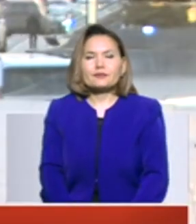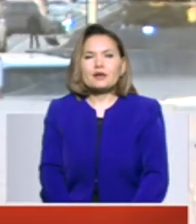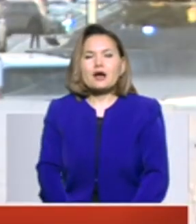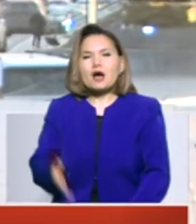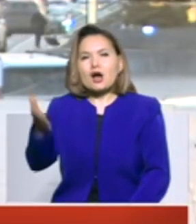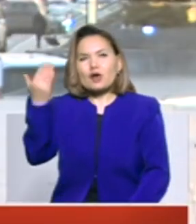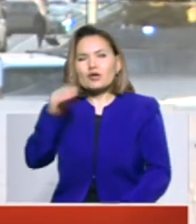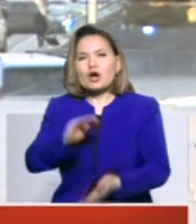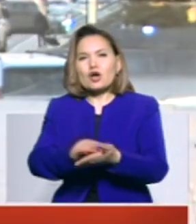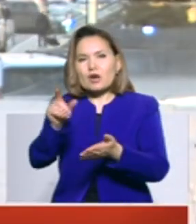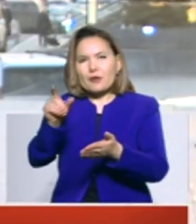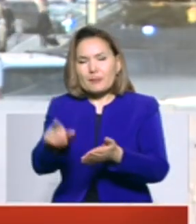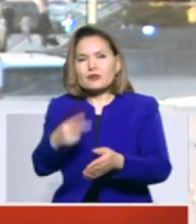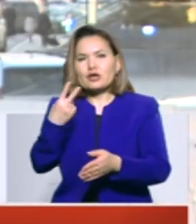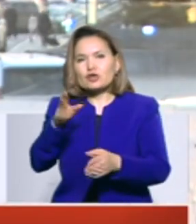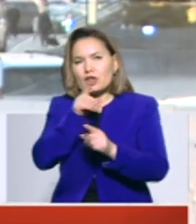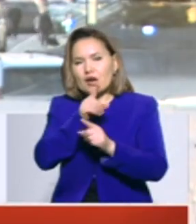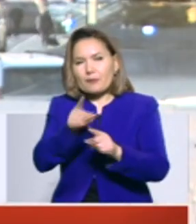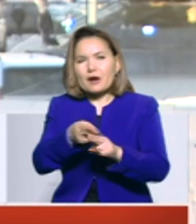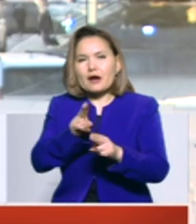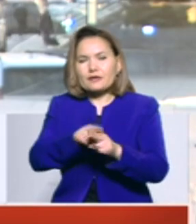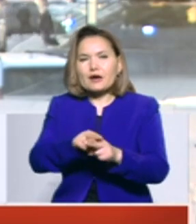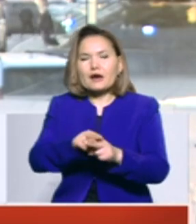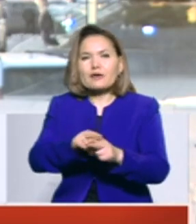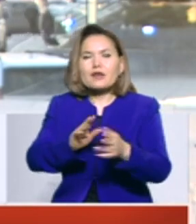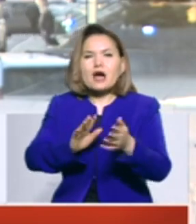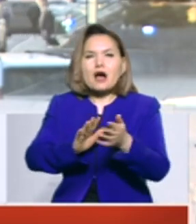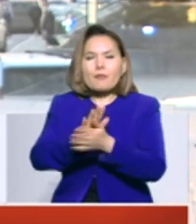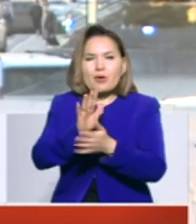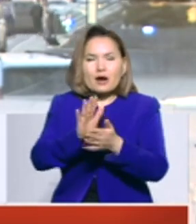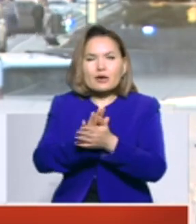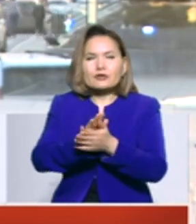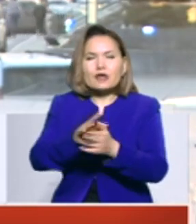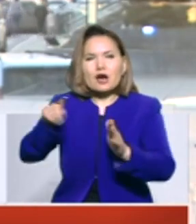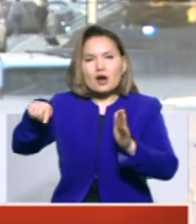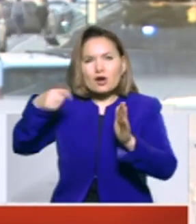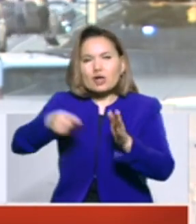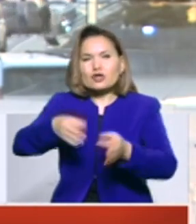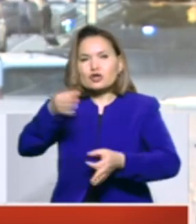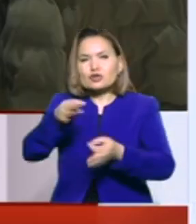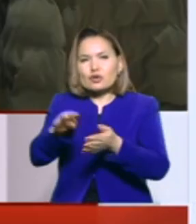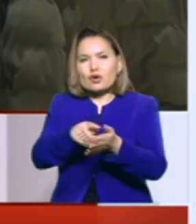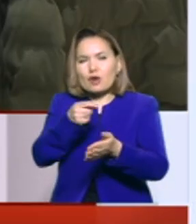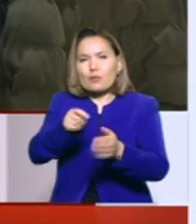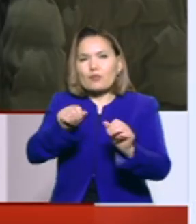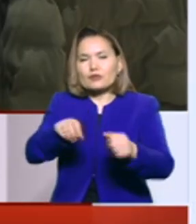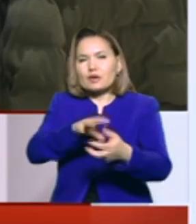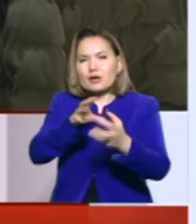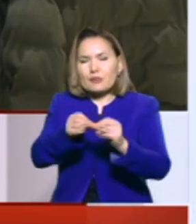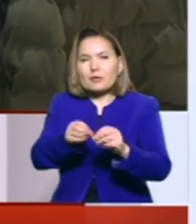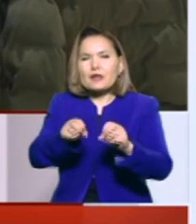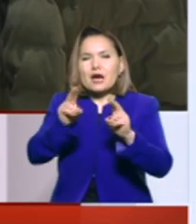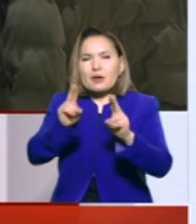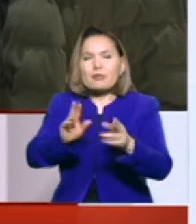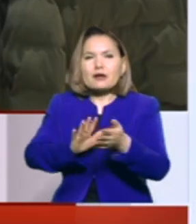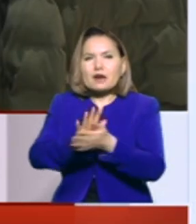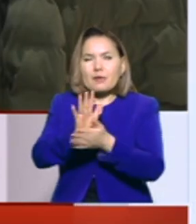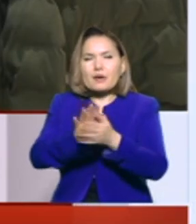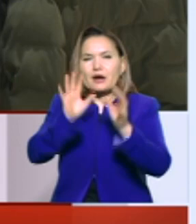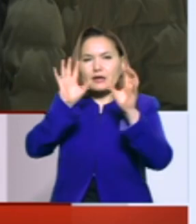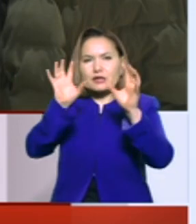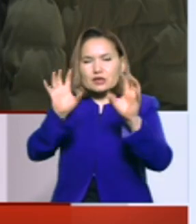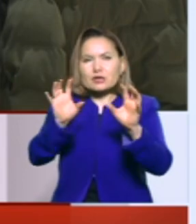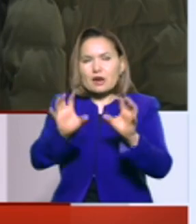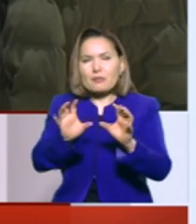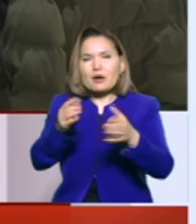Бұған дейін журналистің 20 жыл бұрын шыққан материалына шағым түсіріп сотқа беруге болатын. Енді масс-медиа туралы жаңа заңға